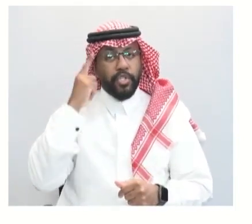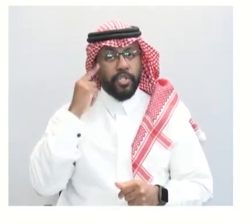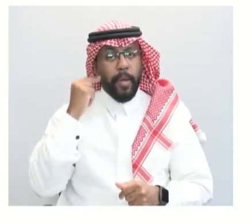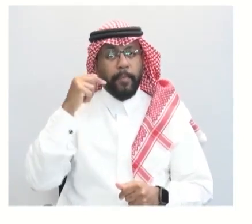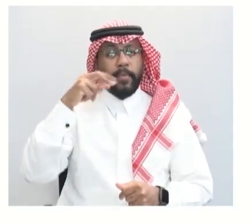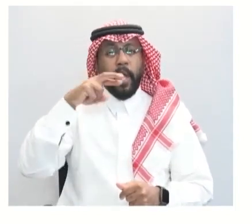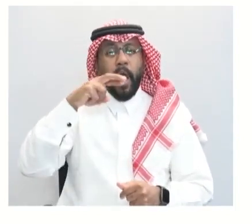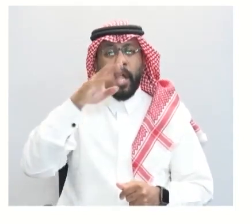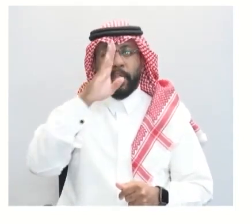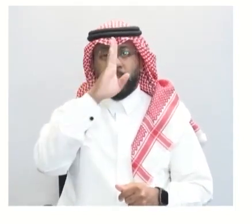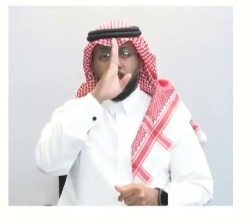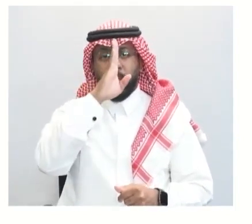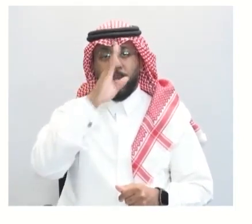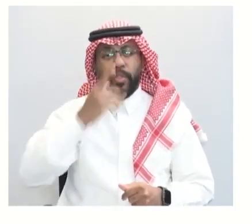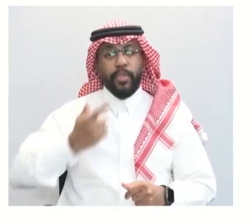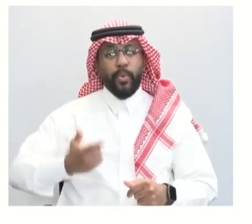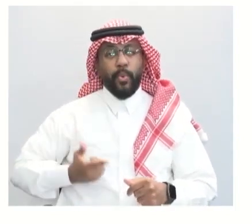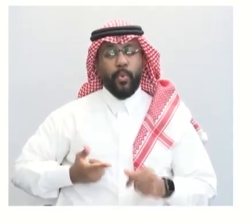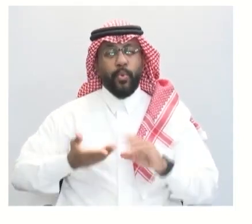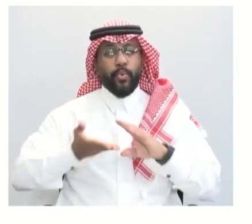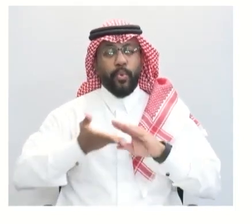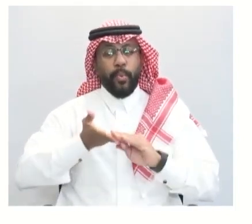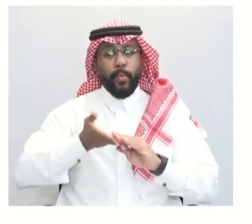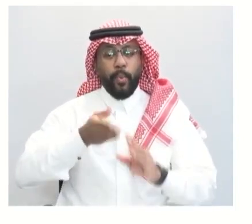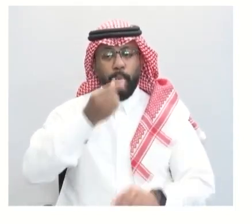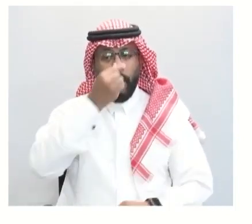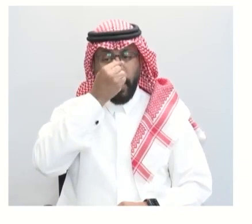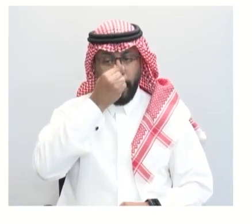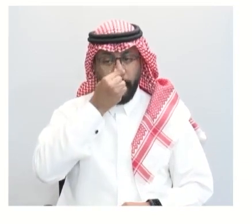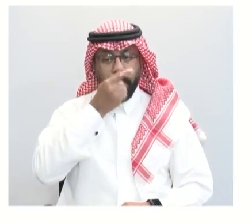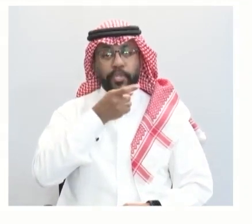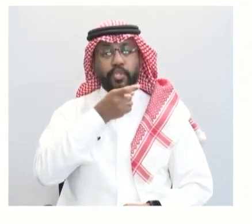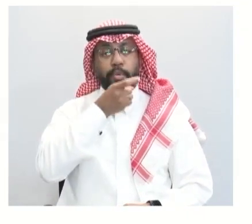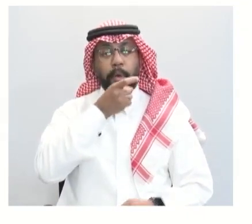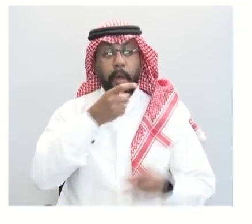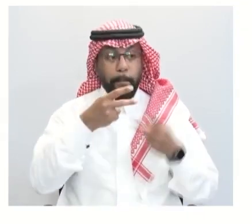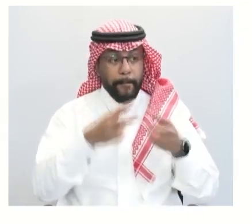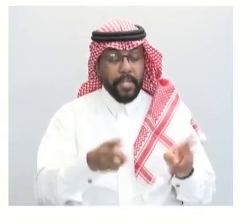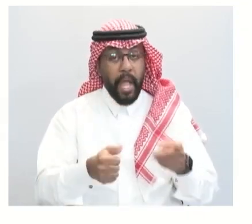بكتابتها مبتدئا بيوم الاحد